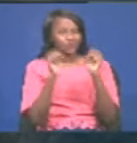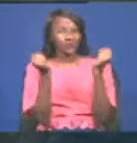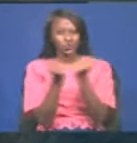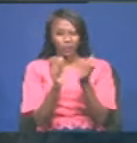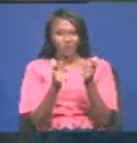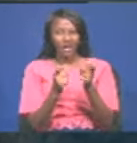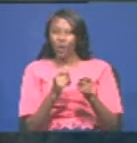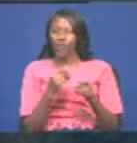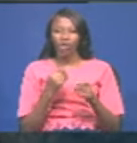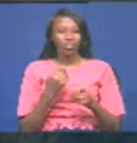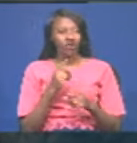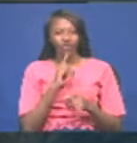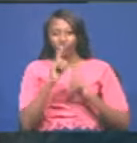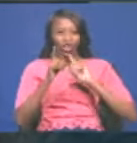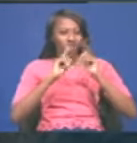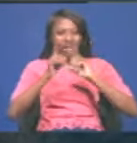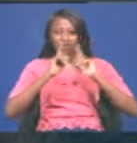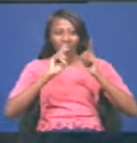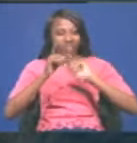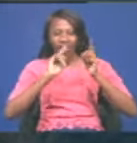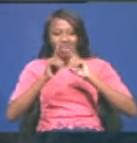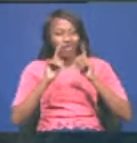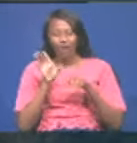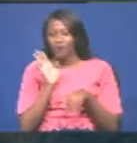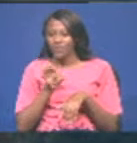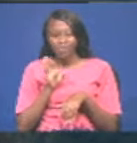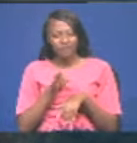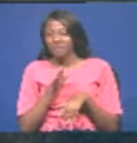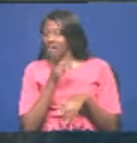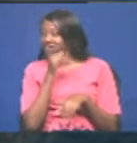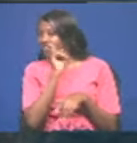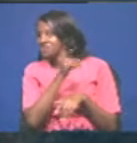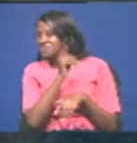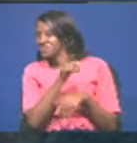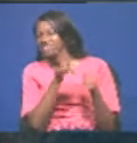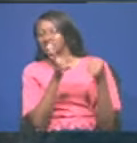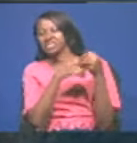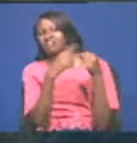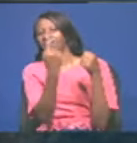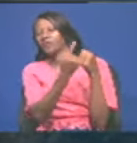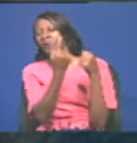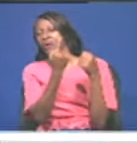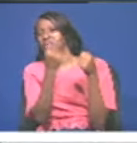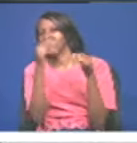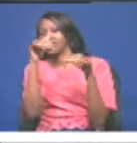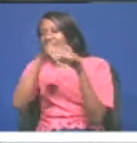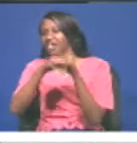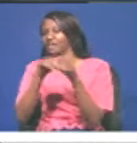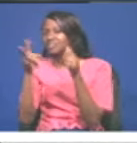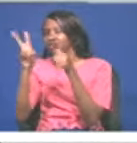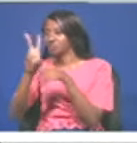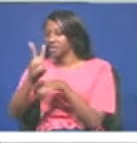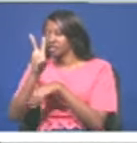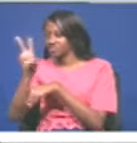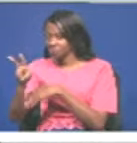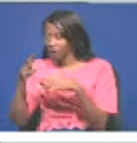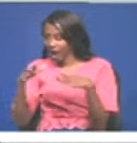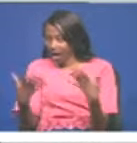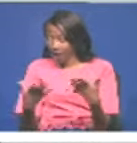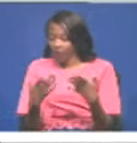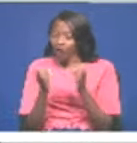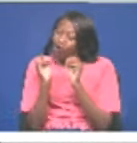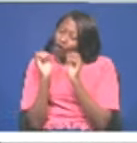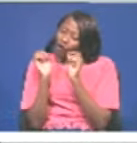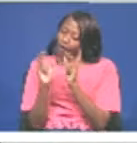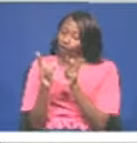kuwa wamechezwa. Wamepewa 7 tu kwa hizo 22. Lakini hata hivyo ni hatua, manake